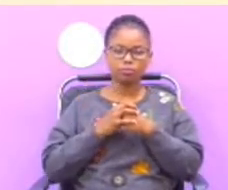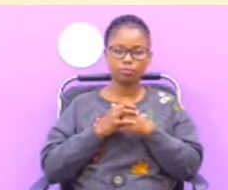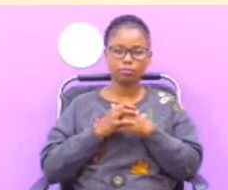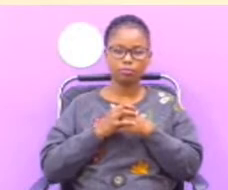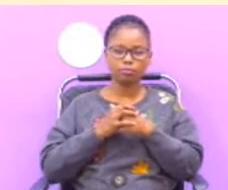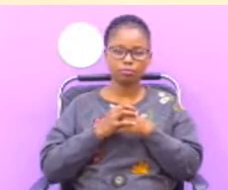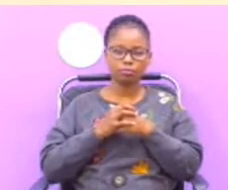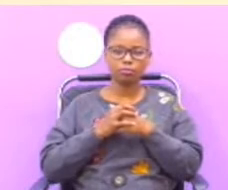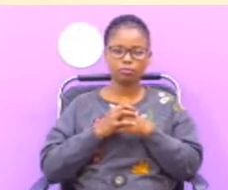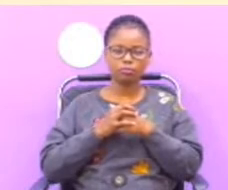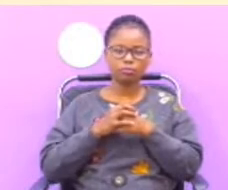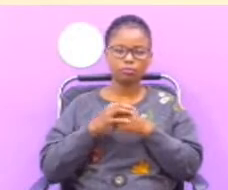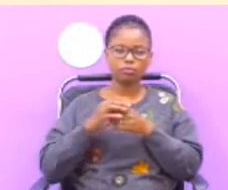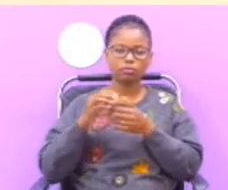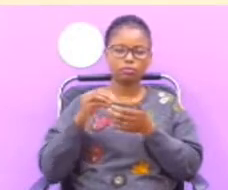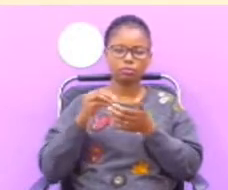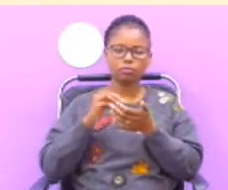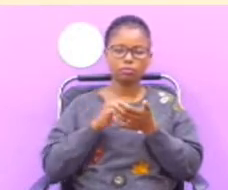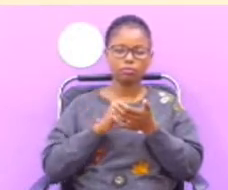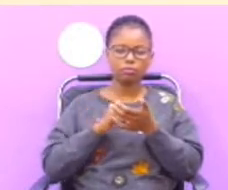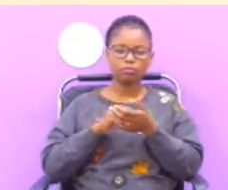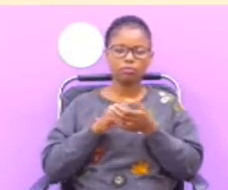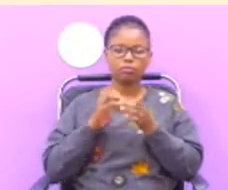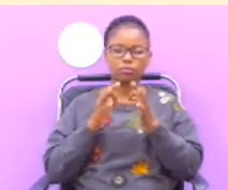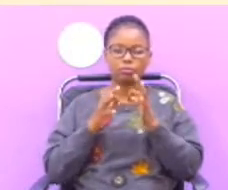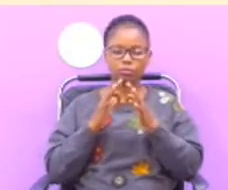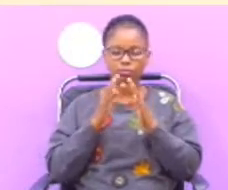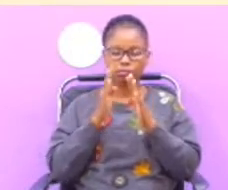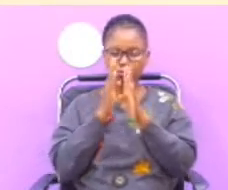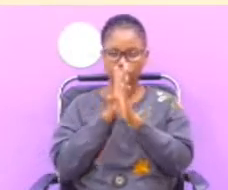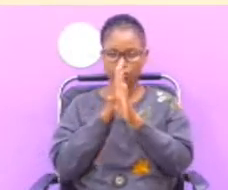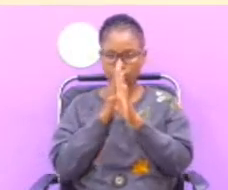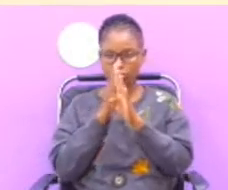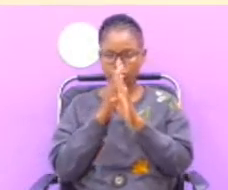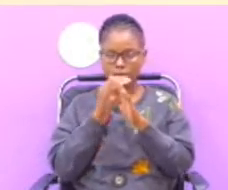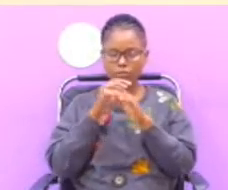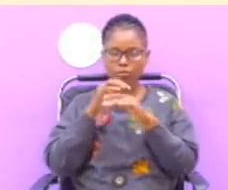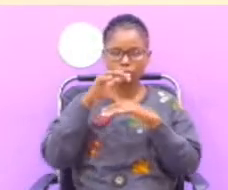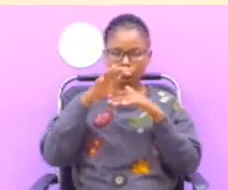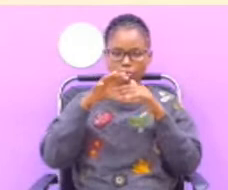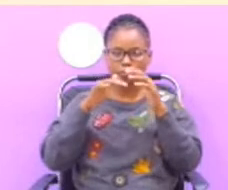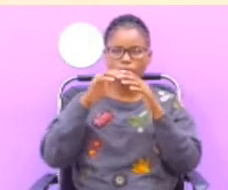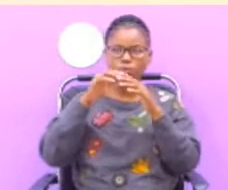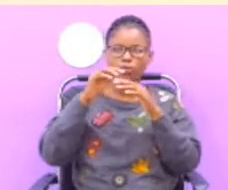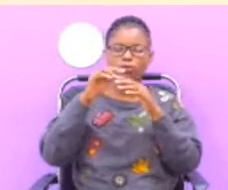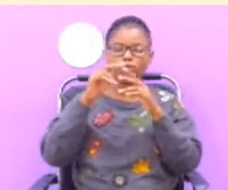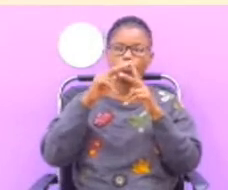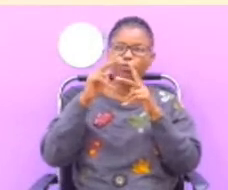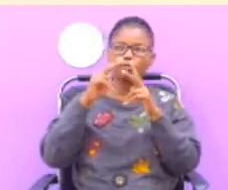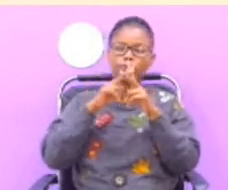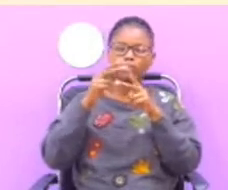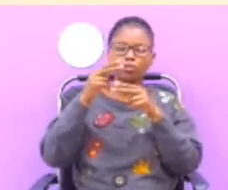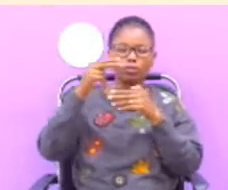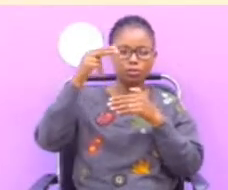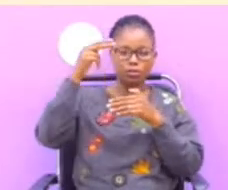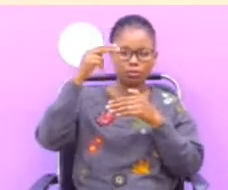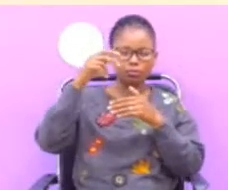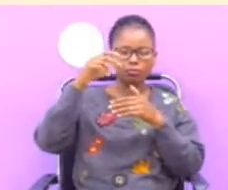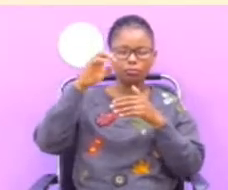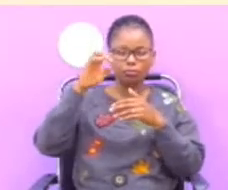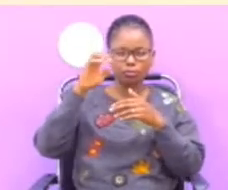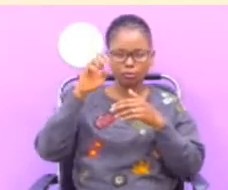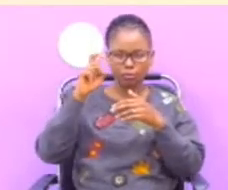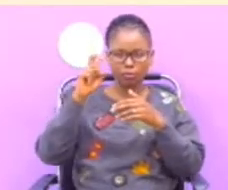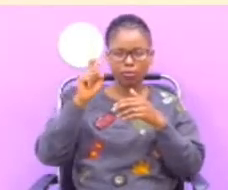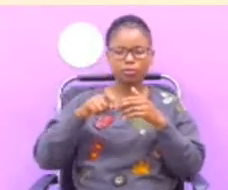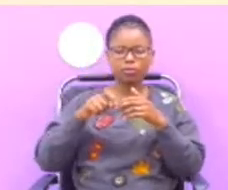Nige ona magekoro. Mehidete kire maine. Gea kalimeli iguru. Noga matwilia.